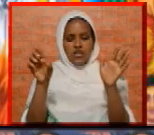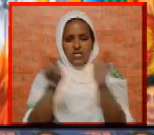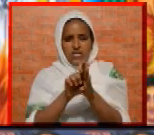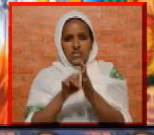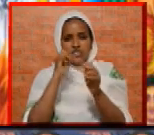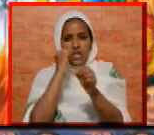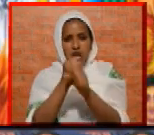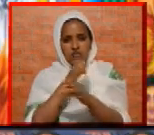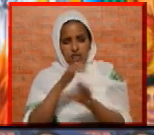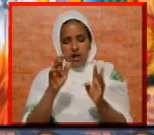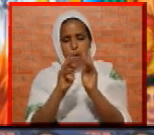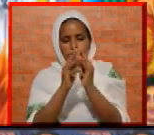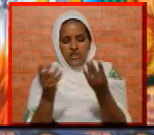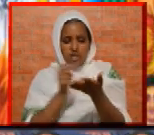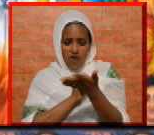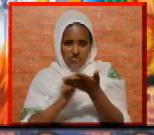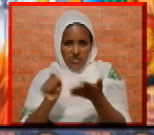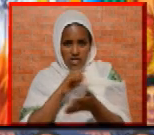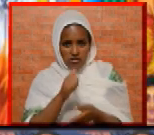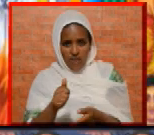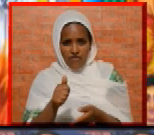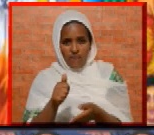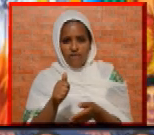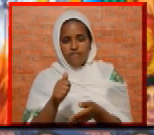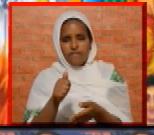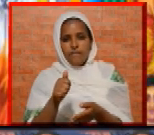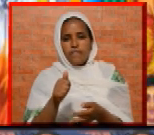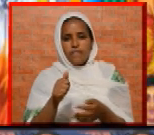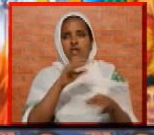ሰማይታት ሕግ ሳይሰራ መጽሐፍ ሳይጻፍ